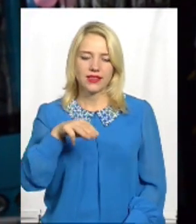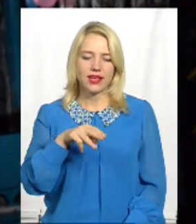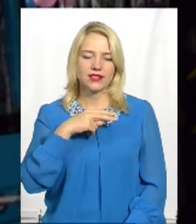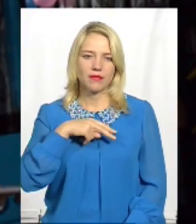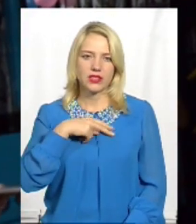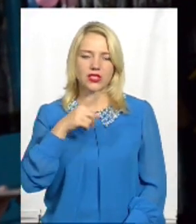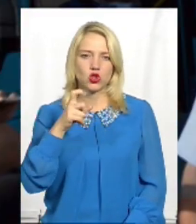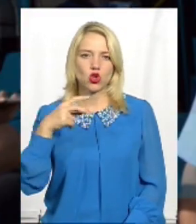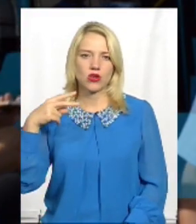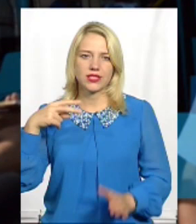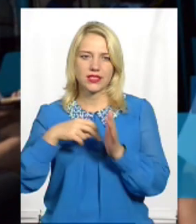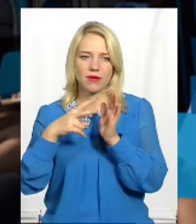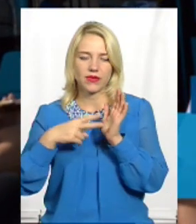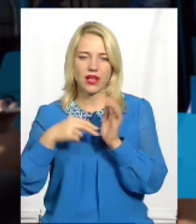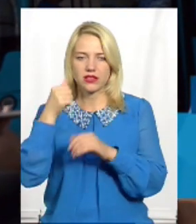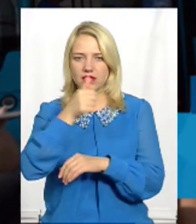Т-70-117», рік виготовлення